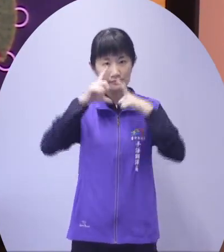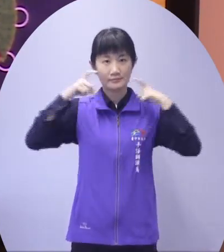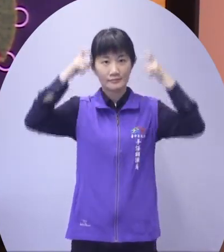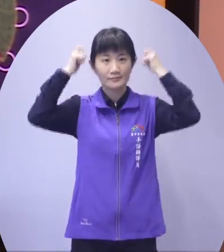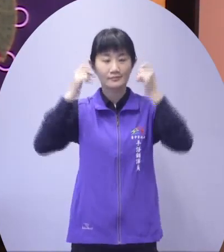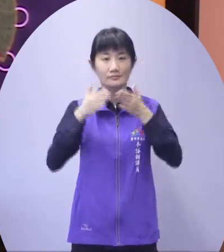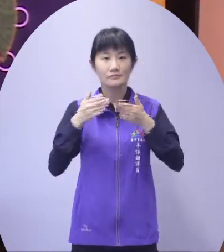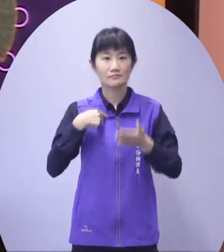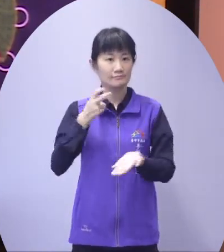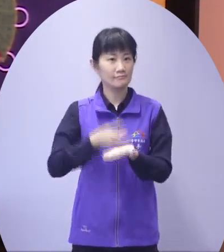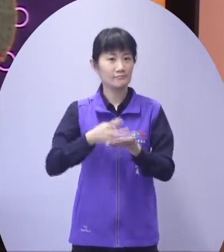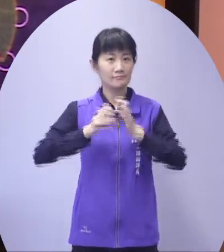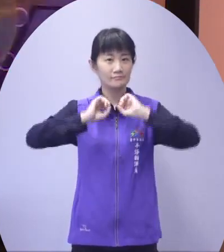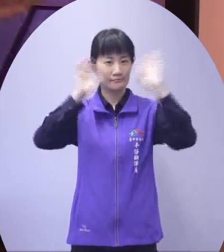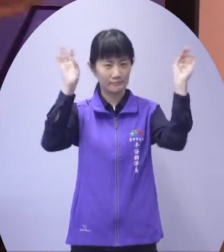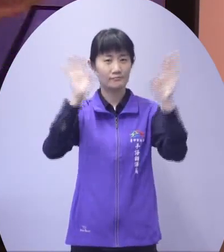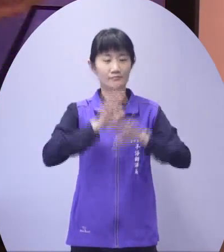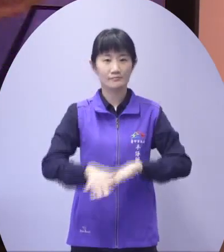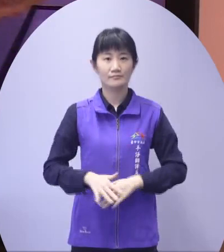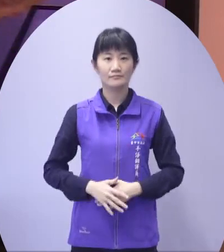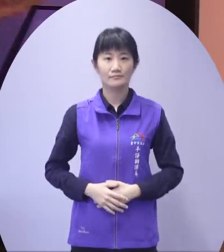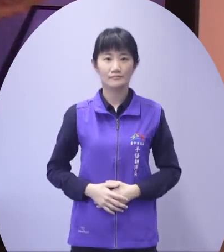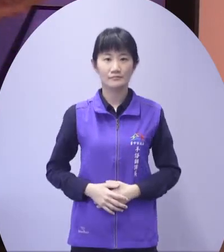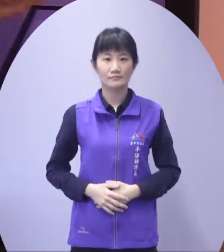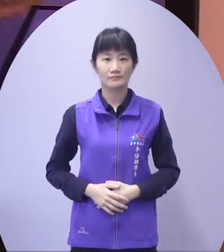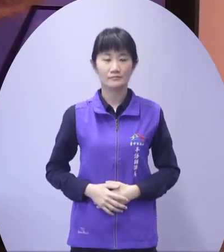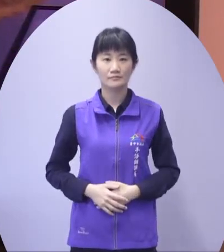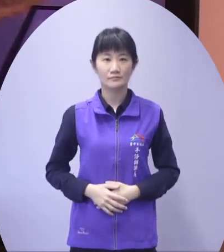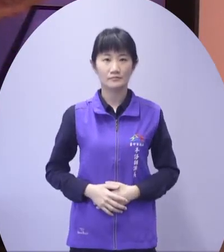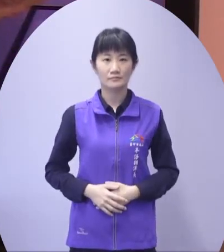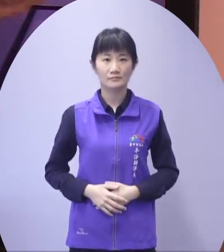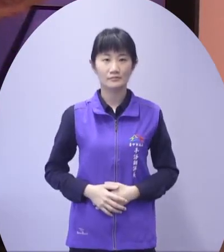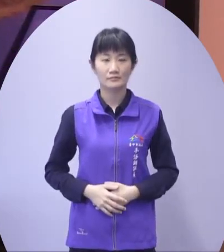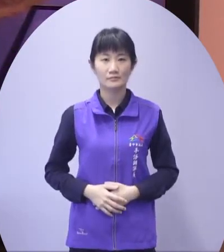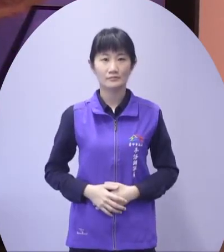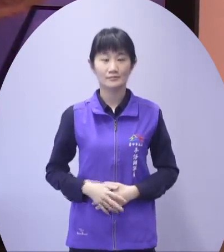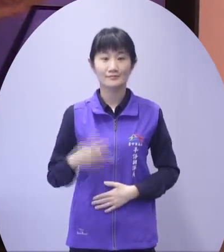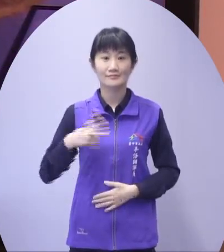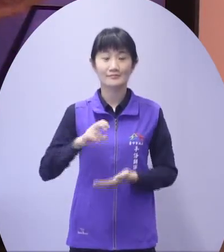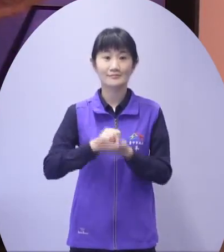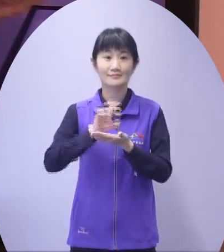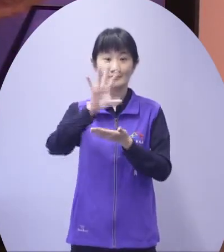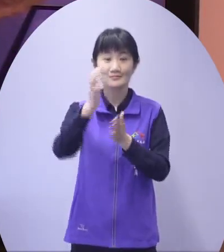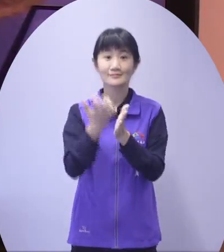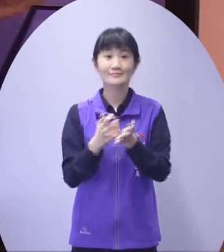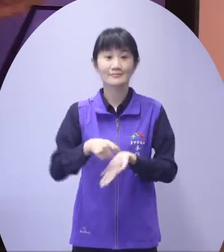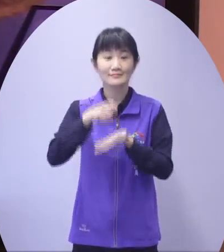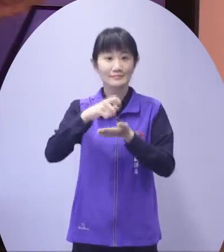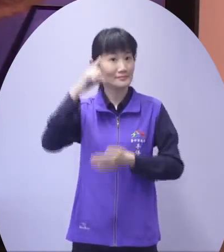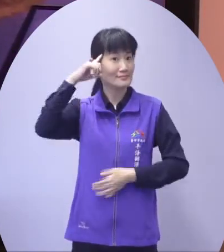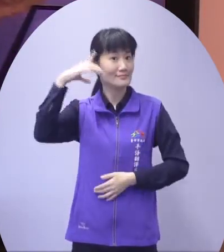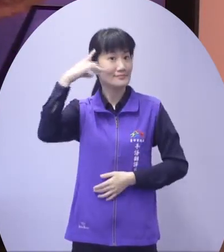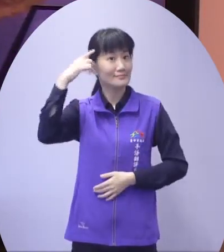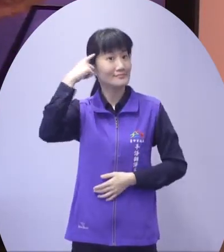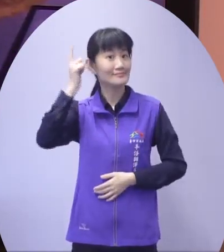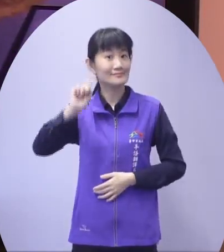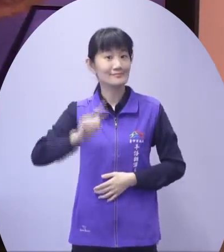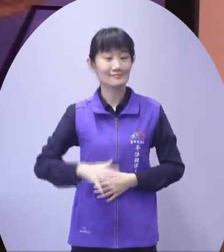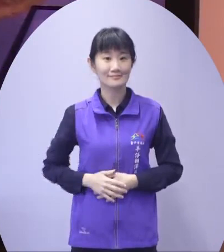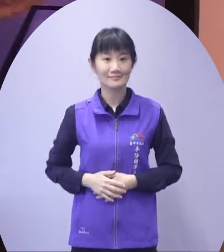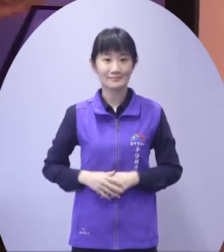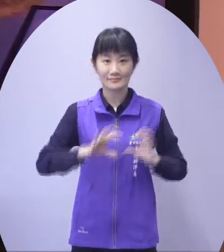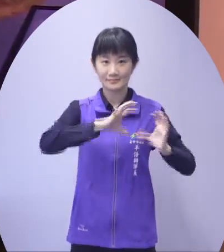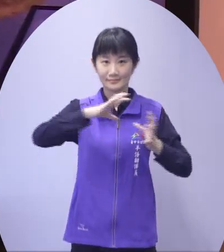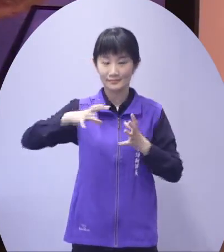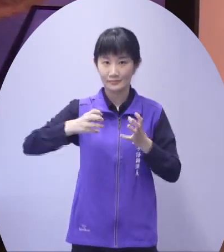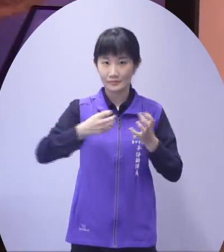执行跟宣导。好。那另外呢，也要跟大家报告哈，刚刚提到创新的部分，因为国际花坛节